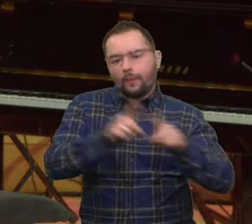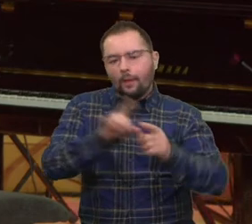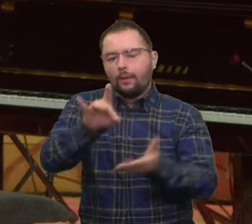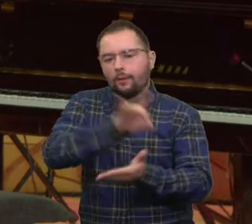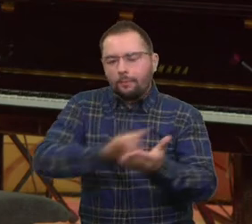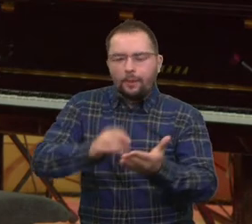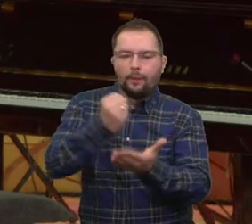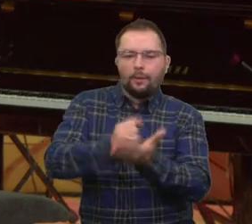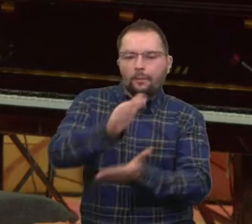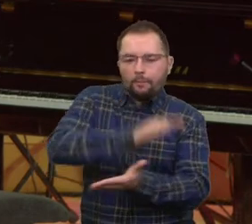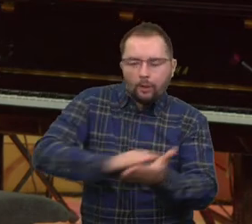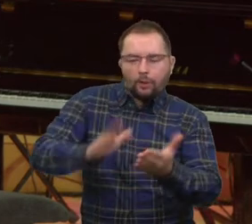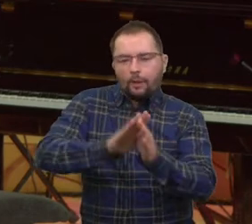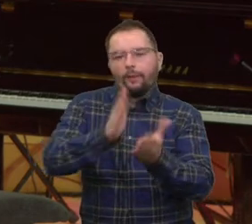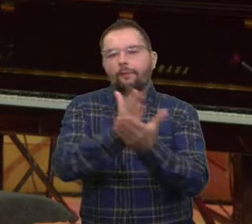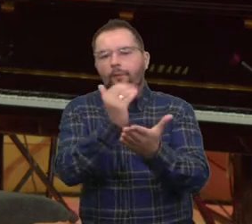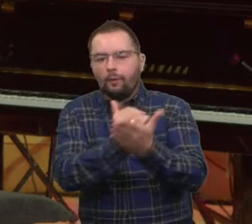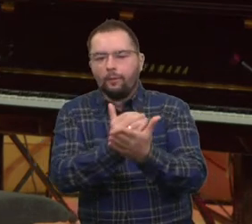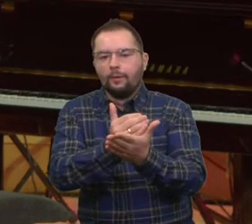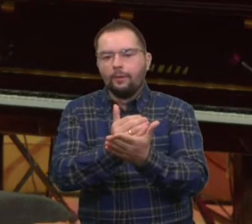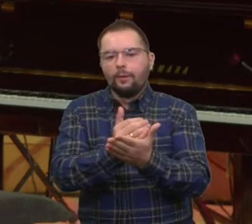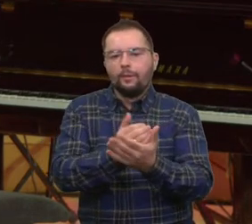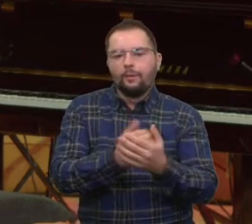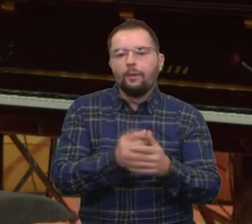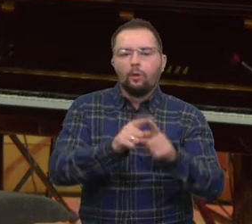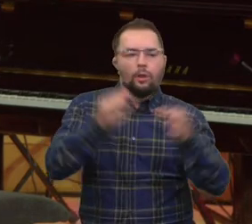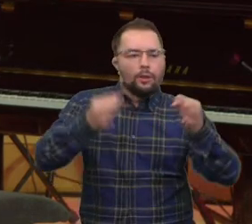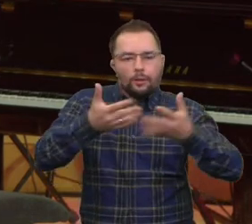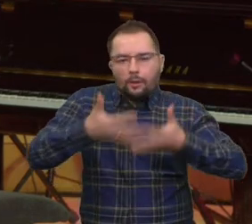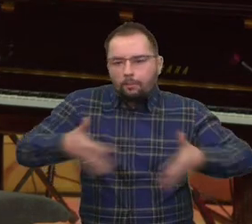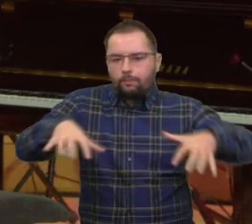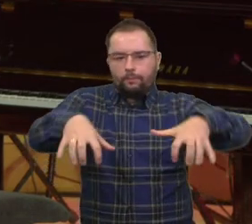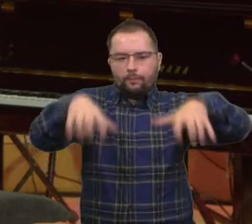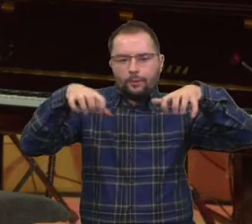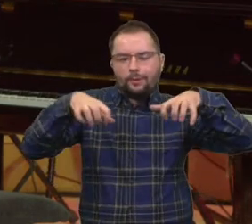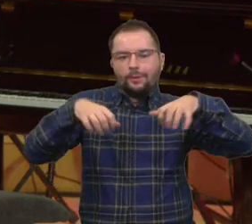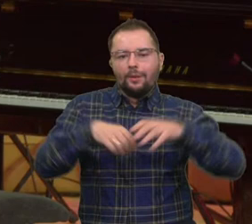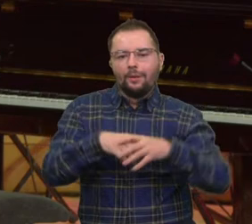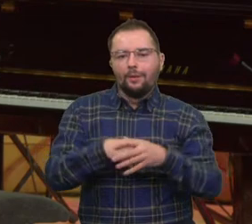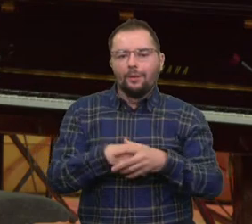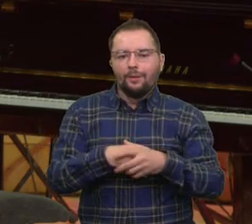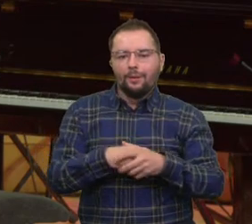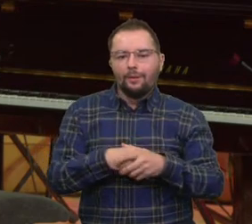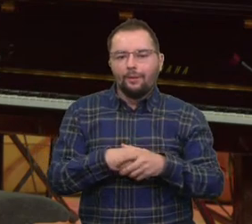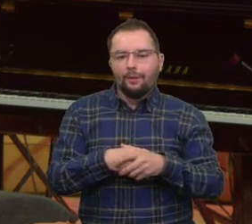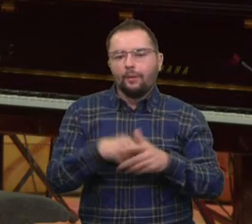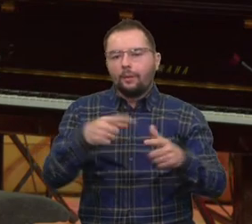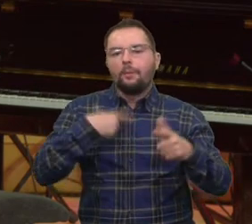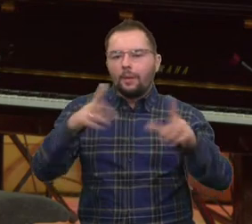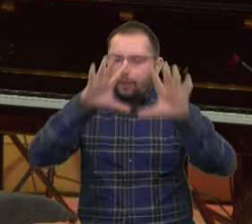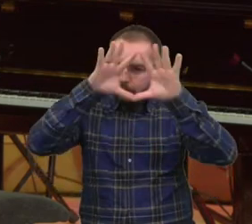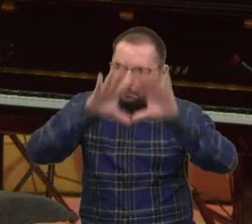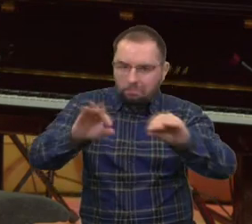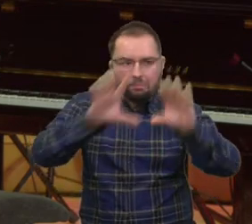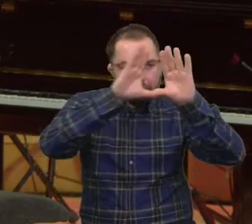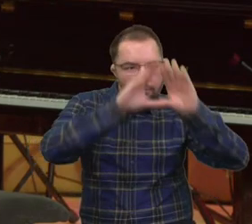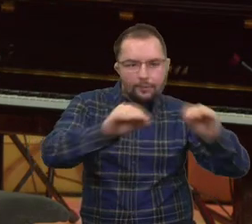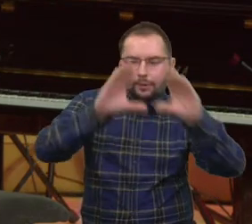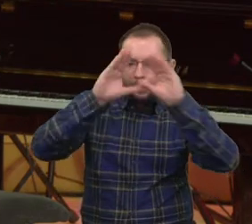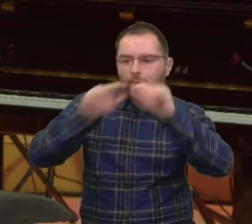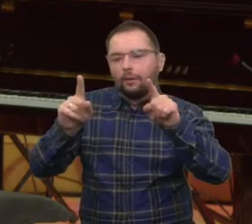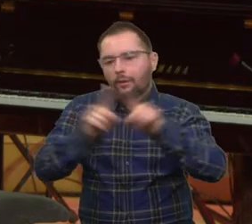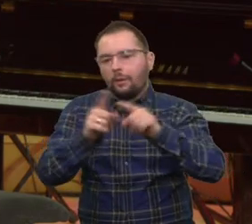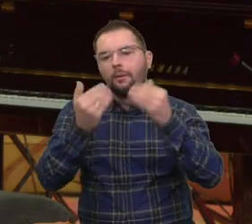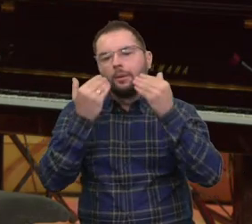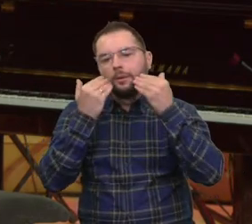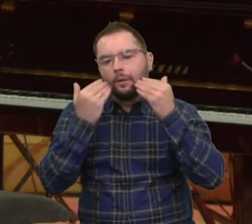gminnym, powiatowym, wojewódzkim, którzy są dzisiaj na sali, licznie i będziemy ich honorować, podziękować